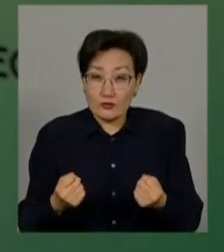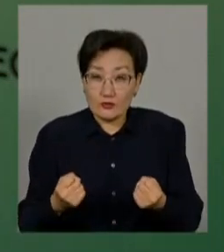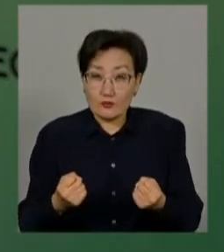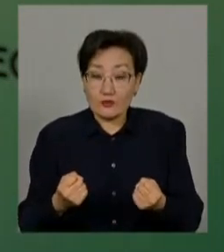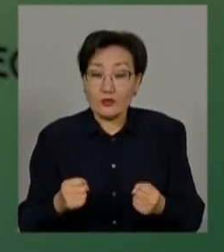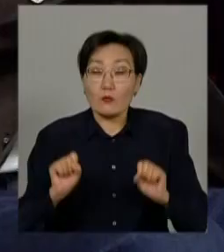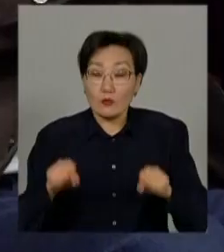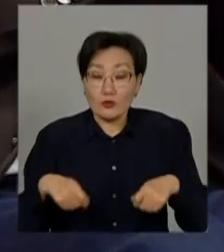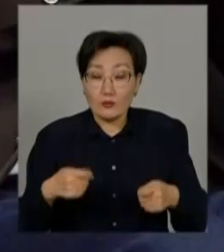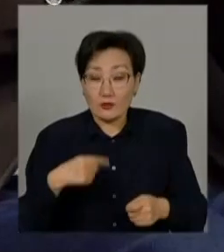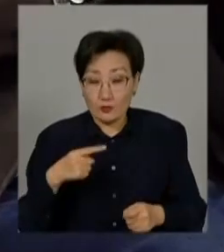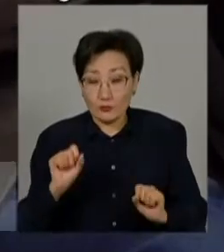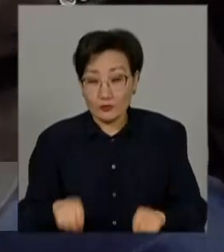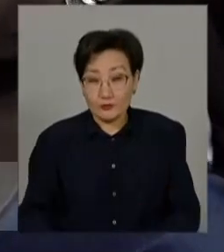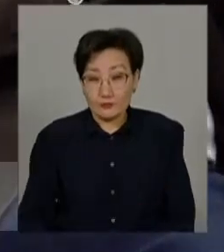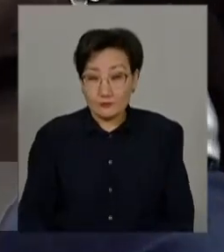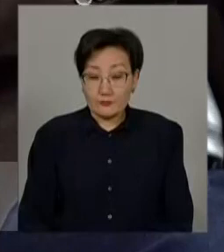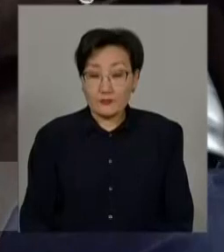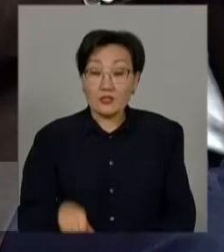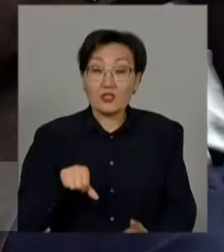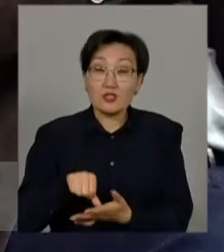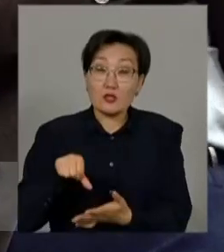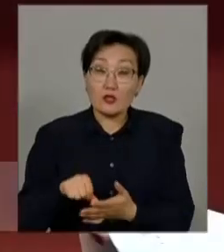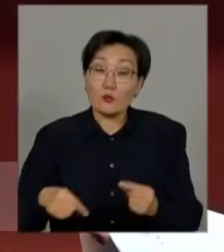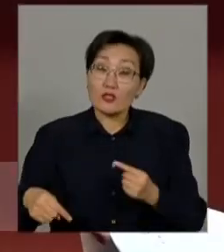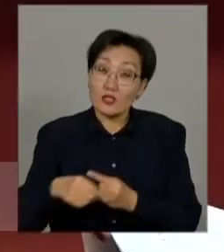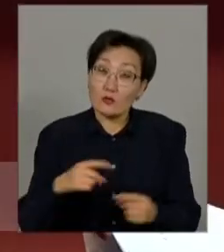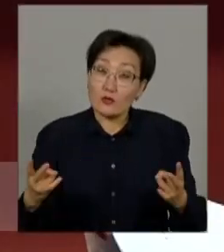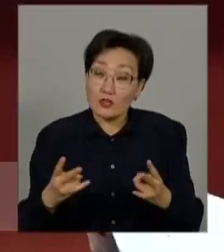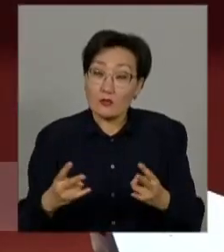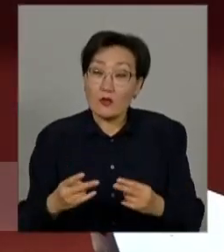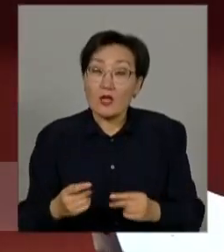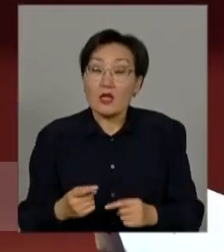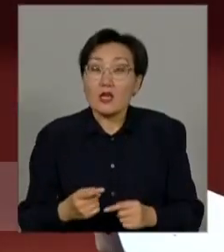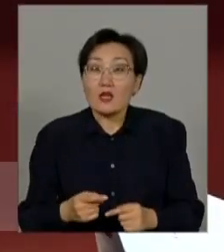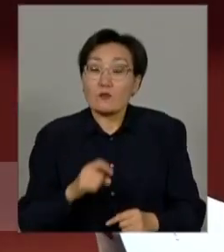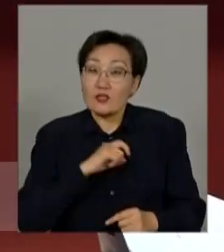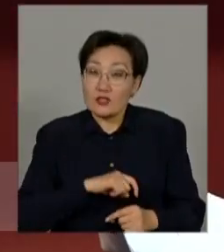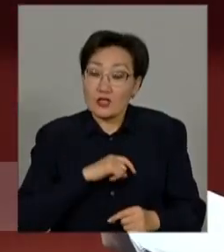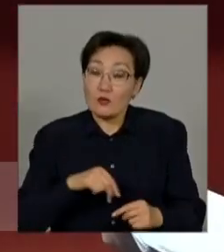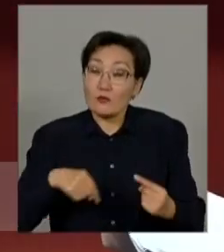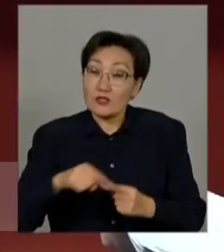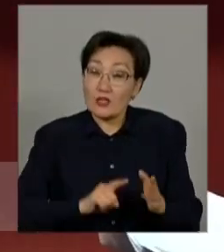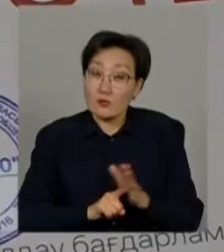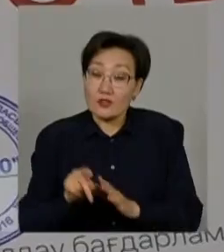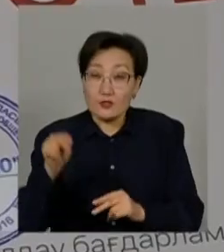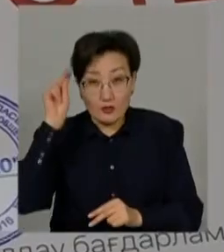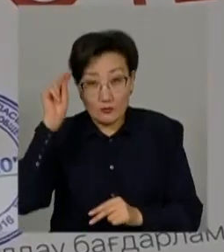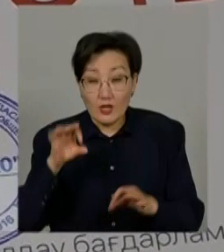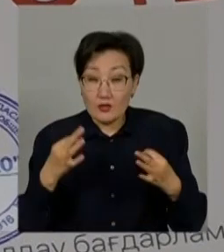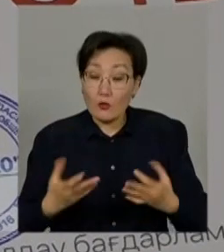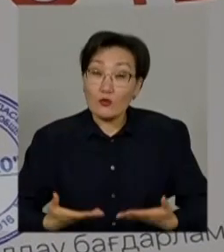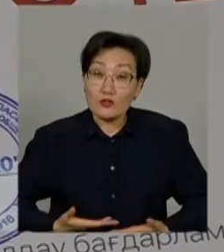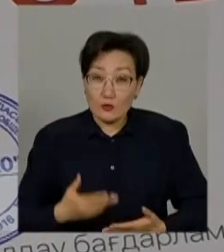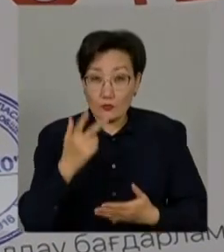мүмкіндік берді деп айта аламын. Қатысушылар кәсіпкерге қажетті дағдылар мен іс бастауды үйреніп, тәуелсіз өмірге бейімделуге,